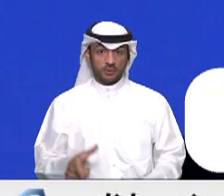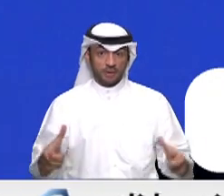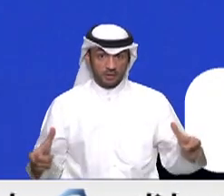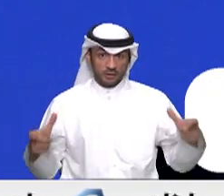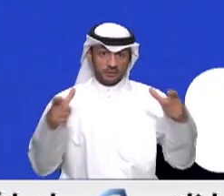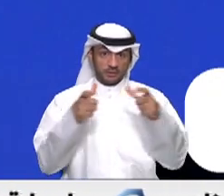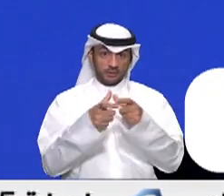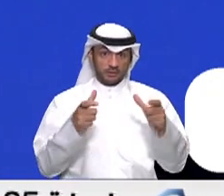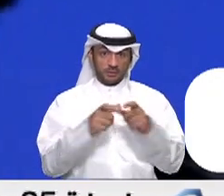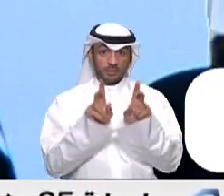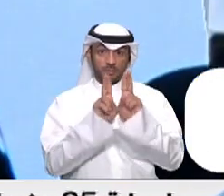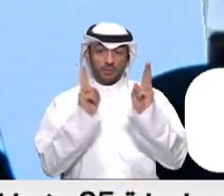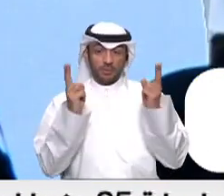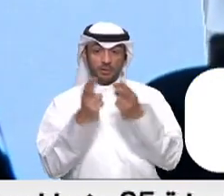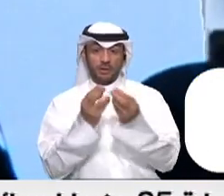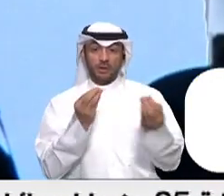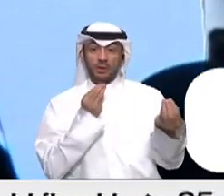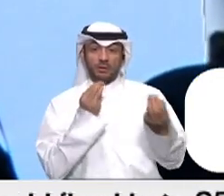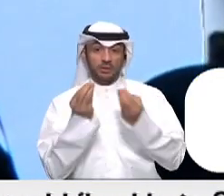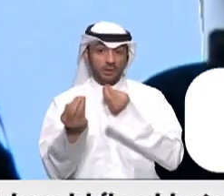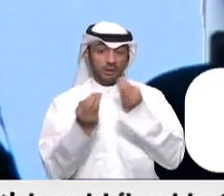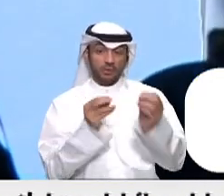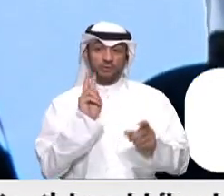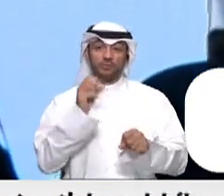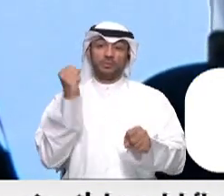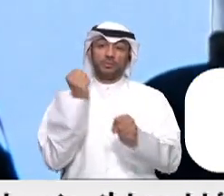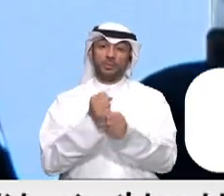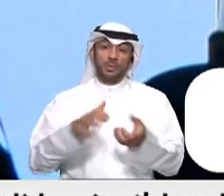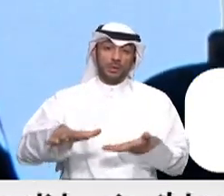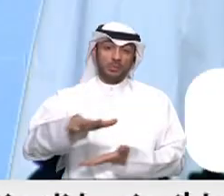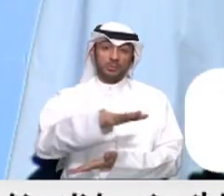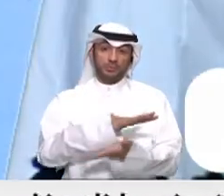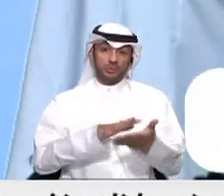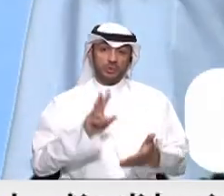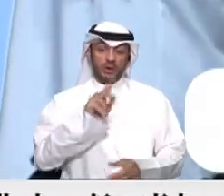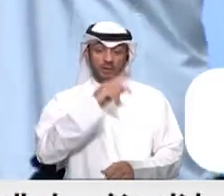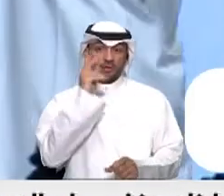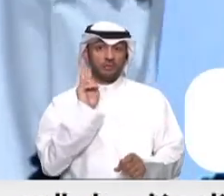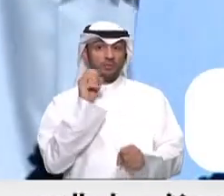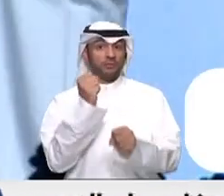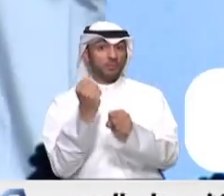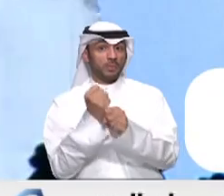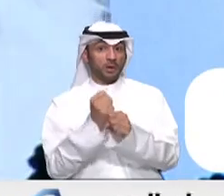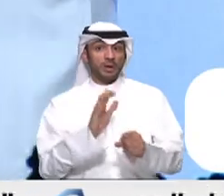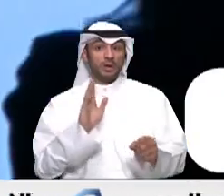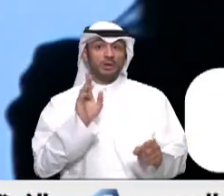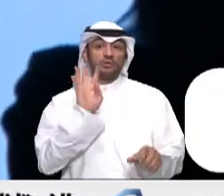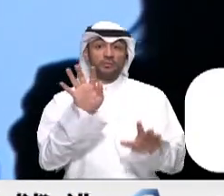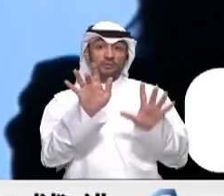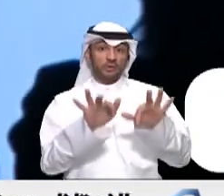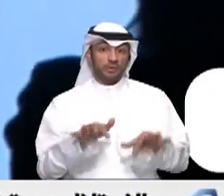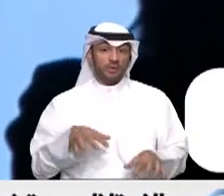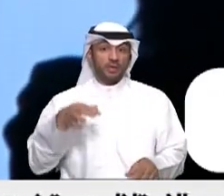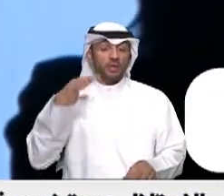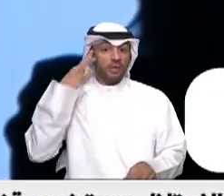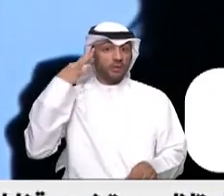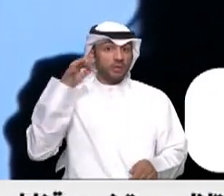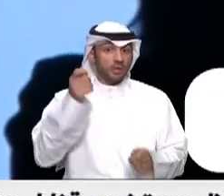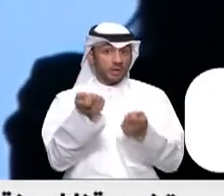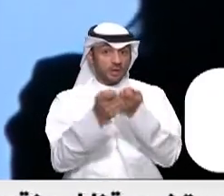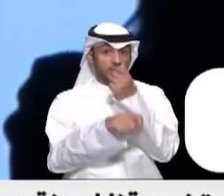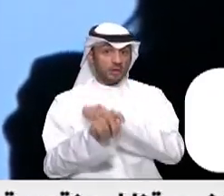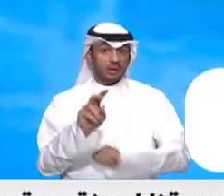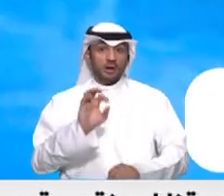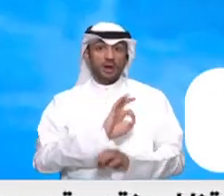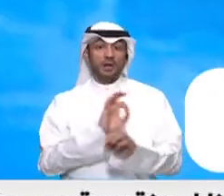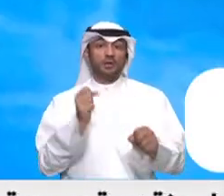عبر جلساته الحوارية مواجهة التحديات من خلال الفرص التي تتيحها التقنيات الحديثة والابتكارات الرائدة